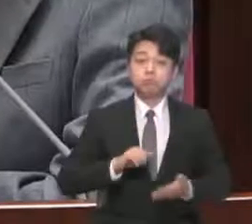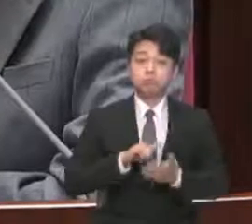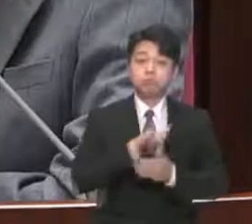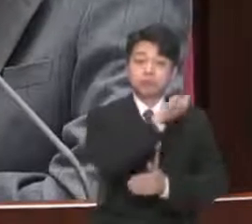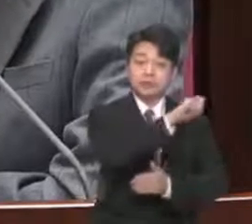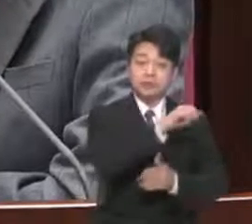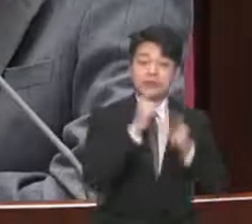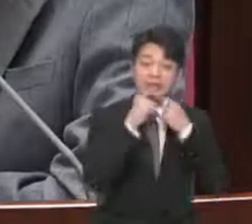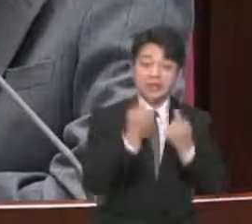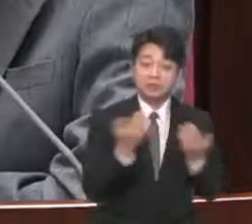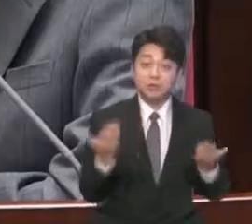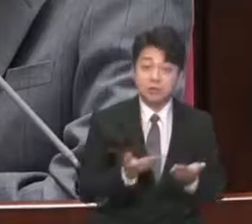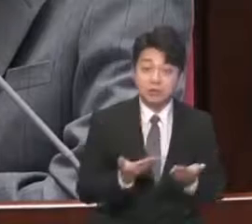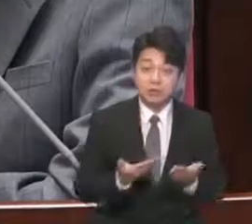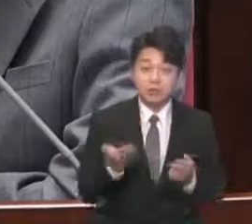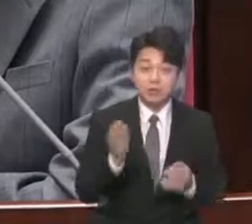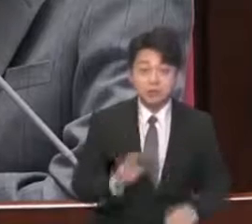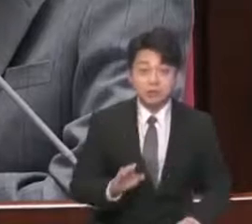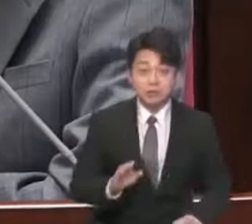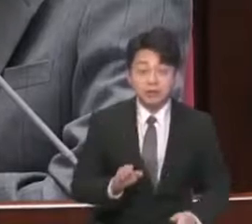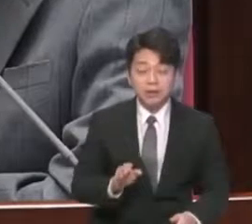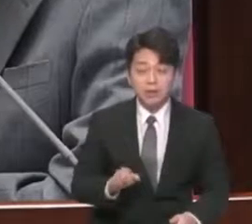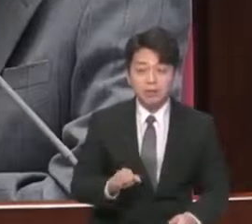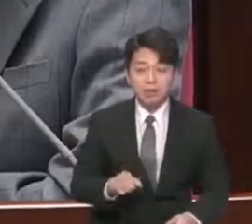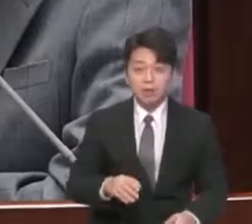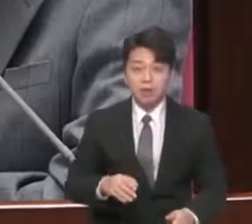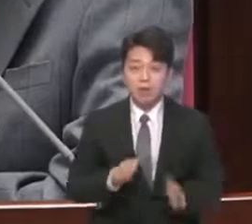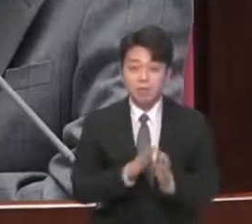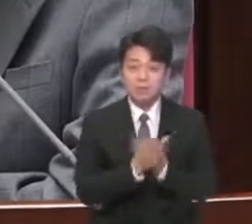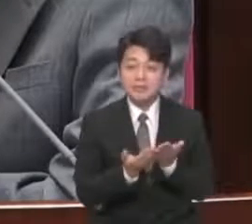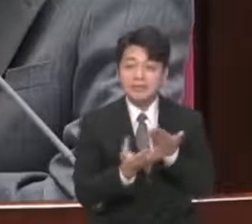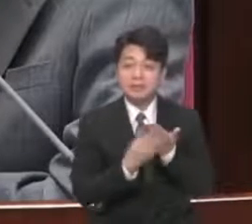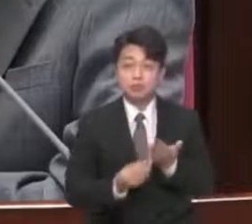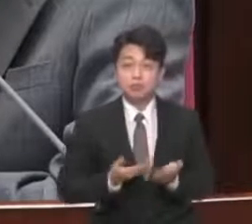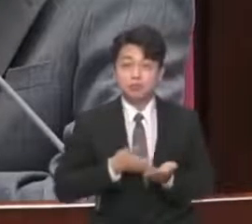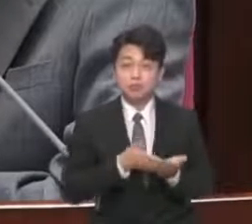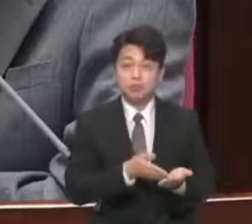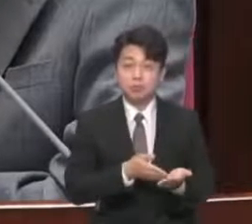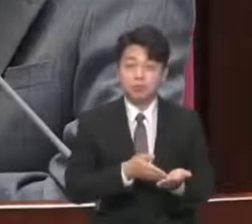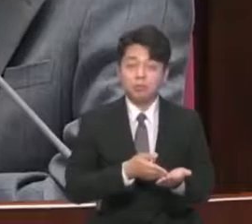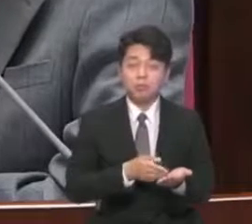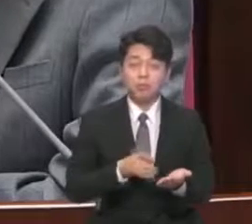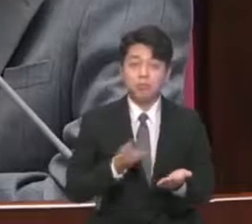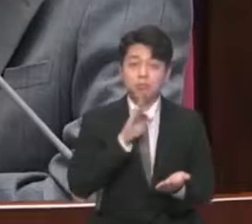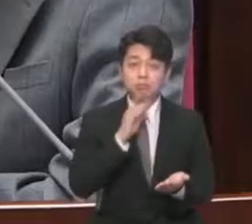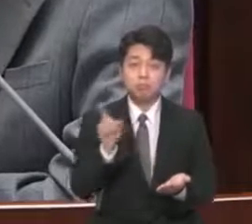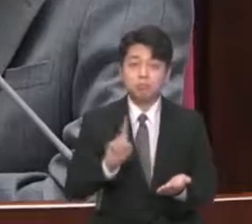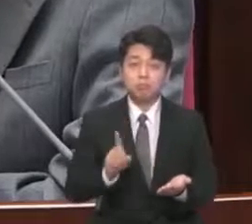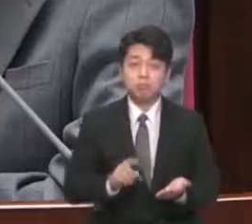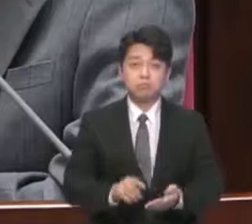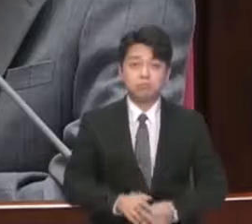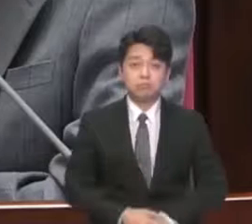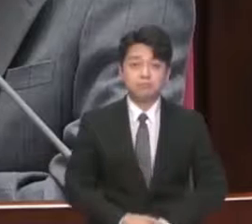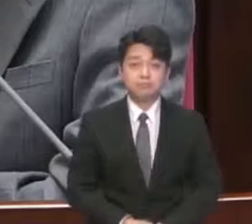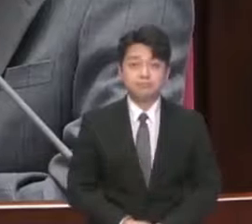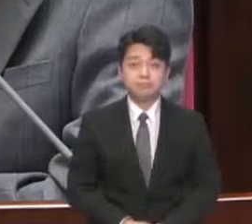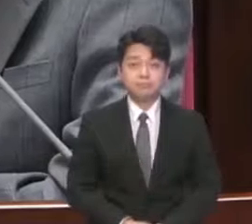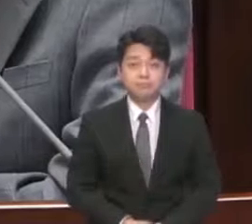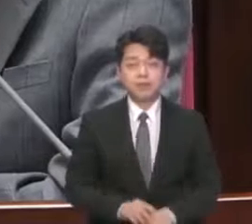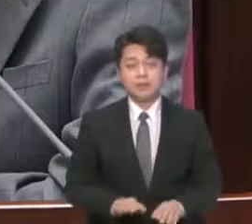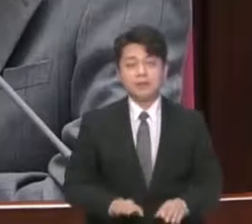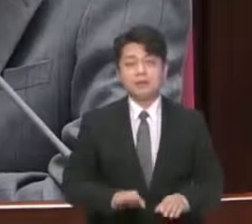뭐, 이 사실 자체를 부인하는 거네요? 예, 비자와 관련해서 뭐 여러 가지 문의가 많이 들어옵니다. 그리고 그